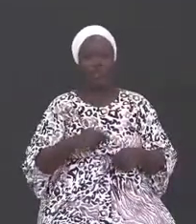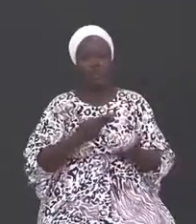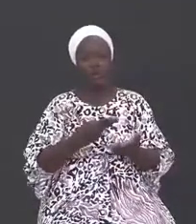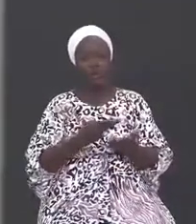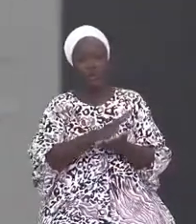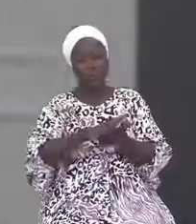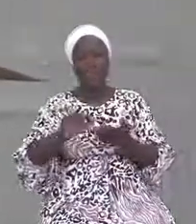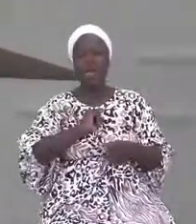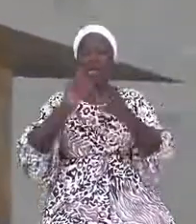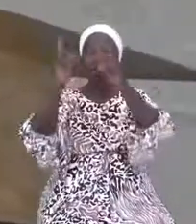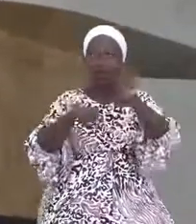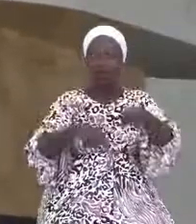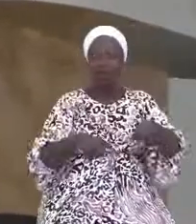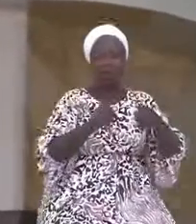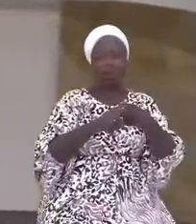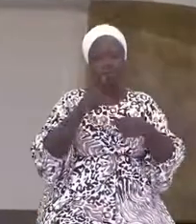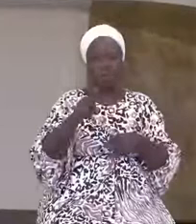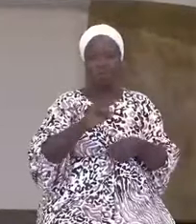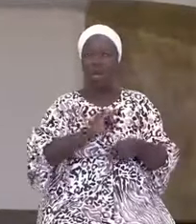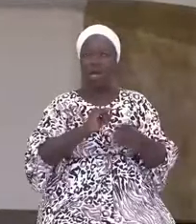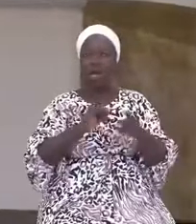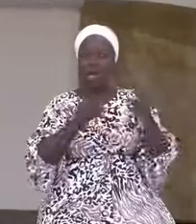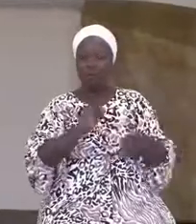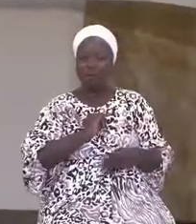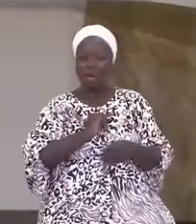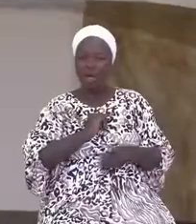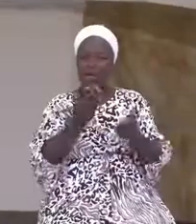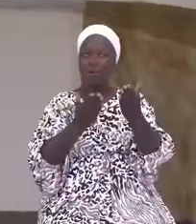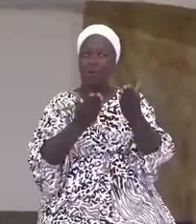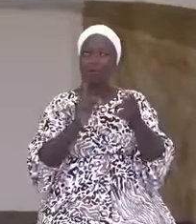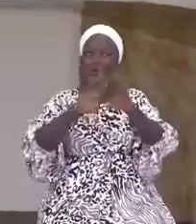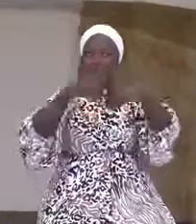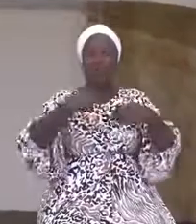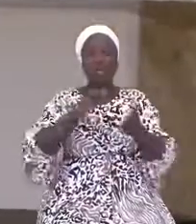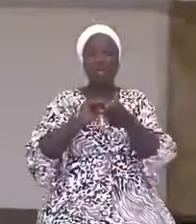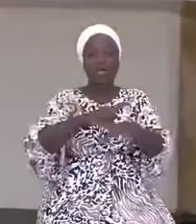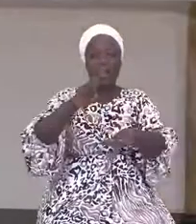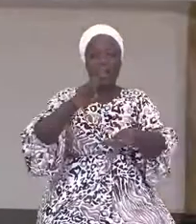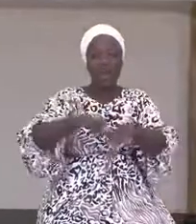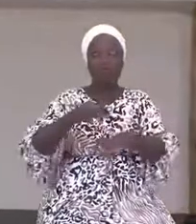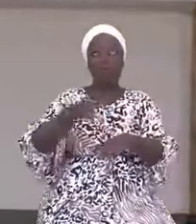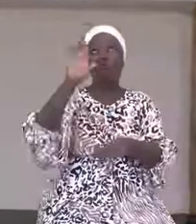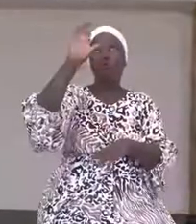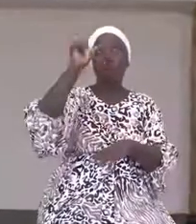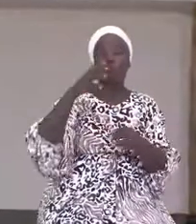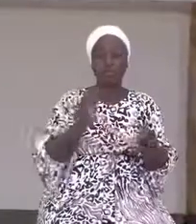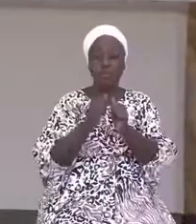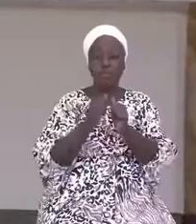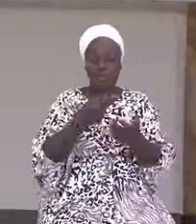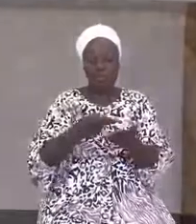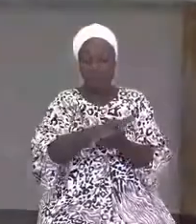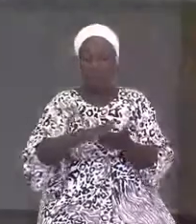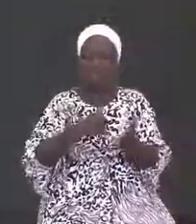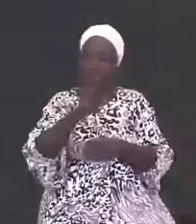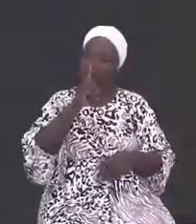toi et je veux que tu m'accordes cette nature, ta nature qui est la sainteté. C'est un fait. Qu'il